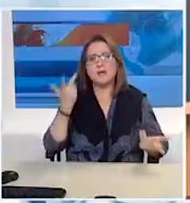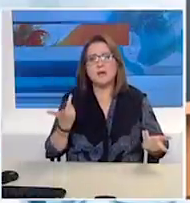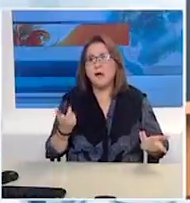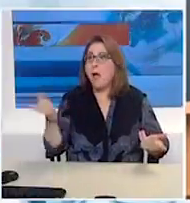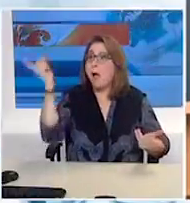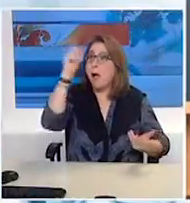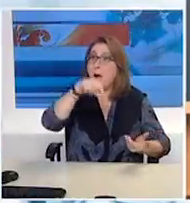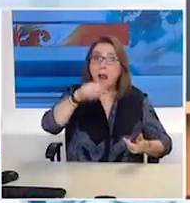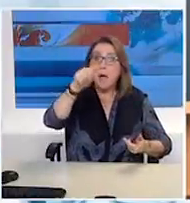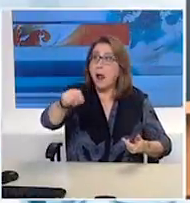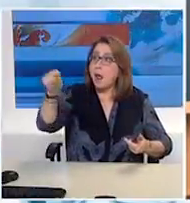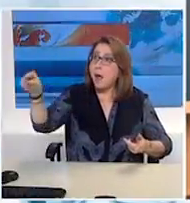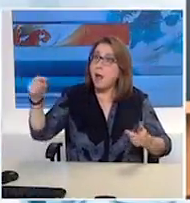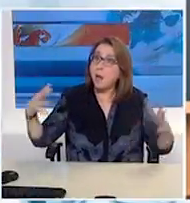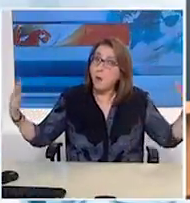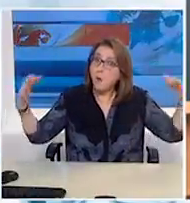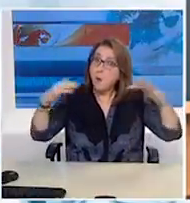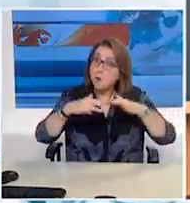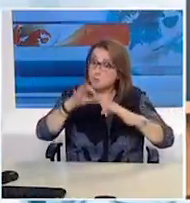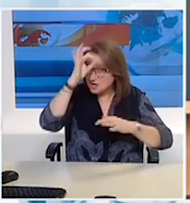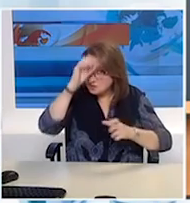συμβεί σε παρόμοια περιστατικά?